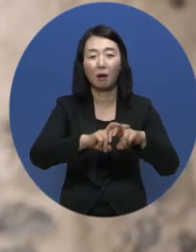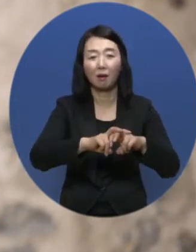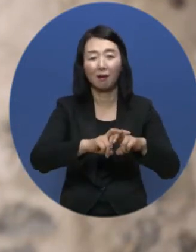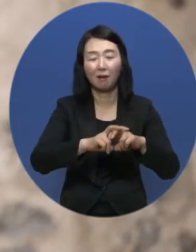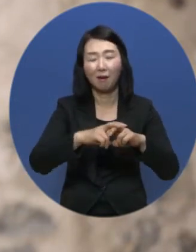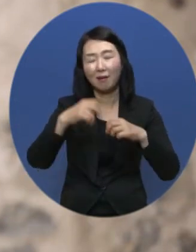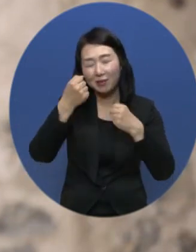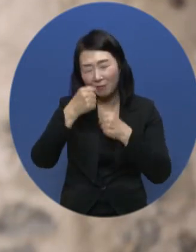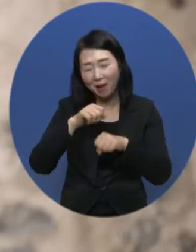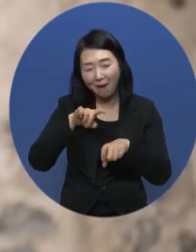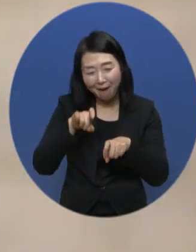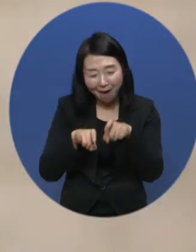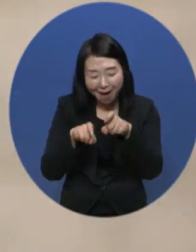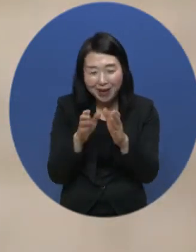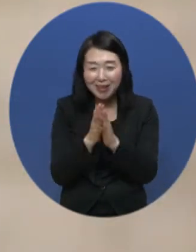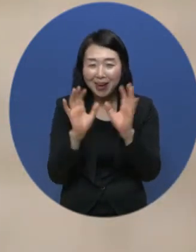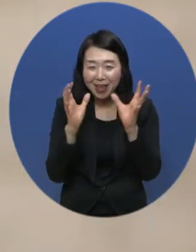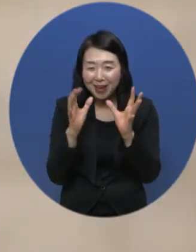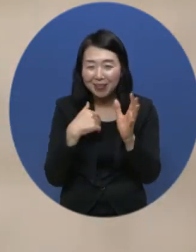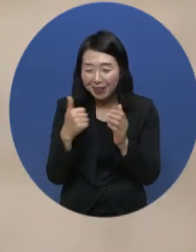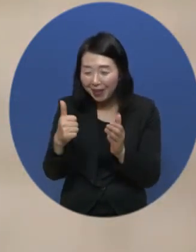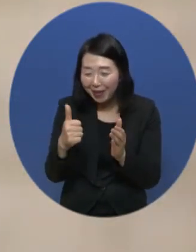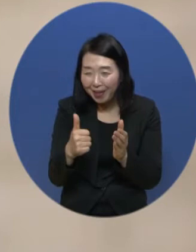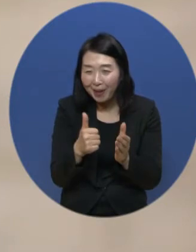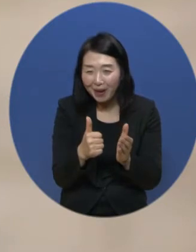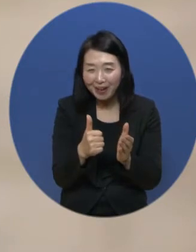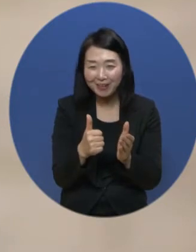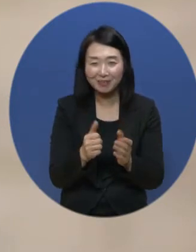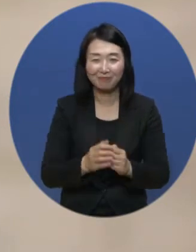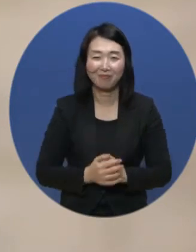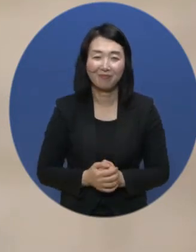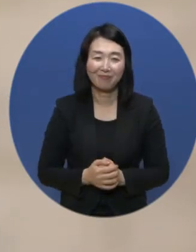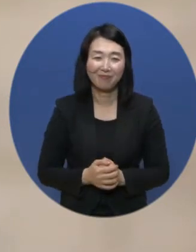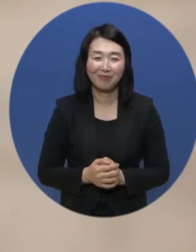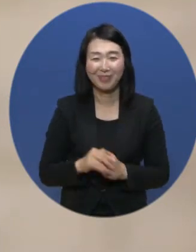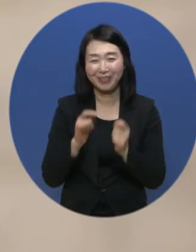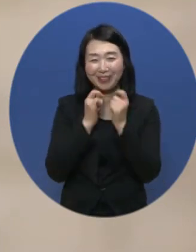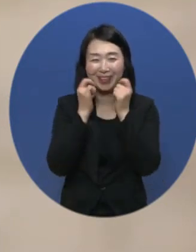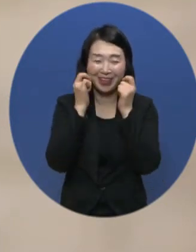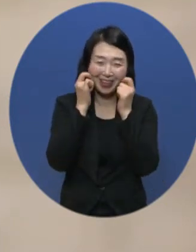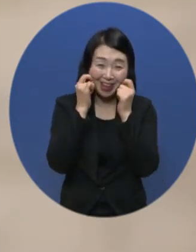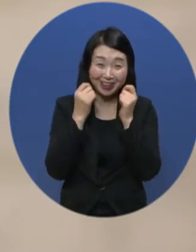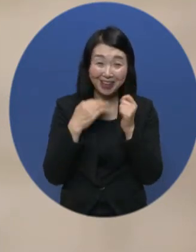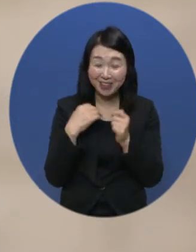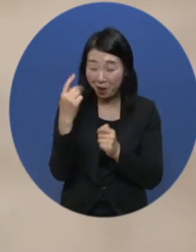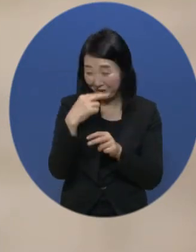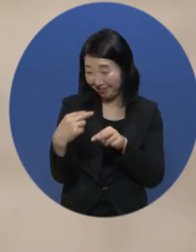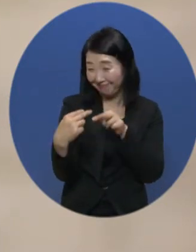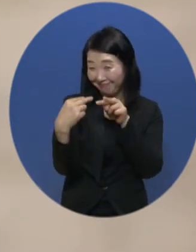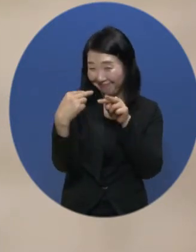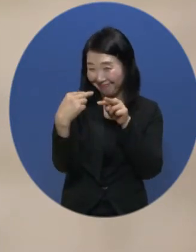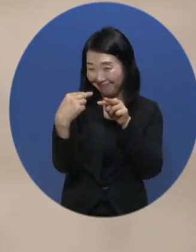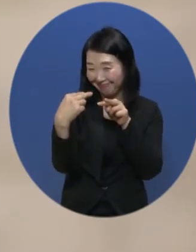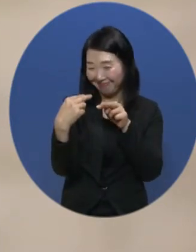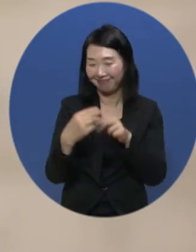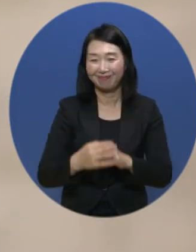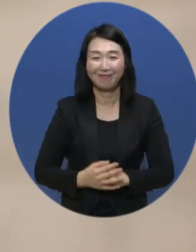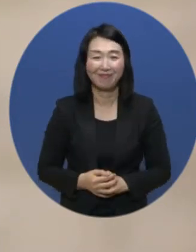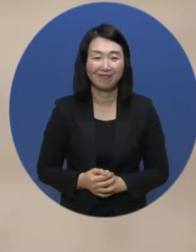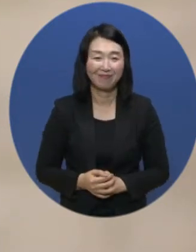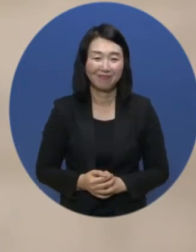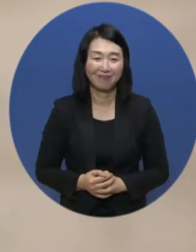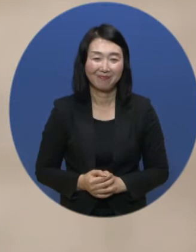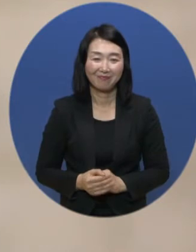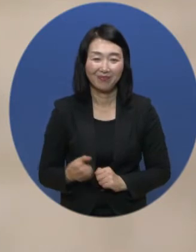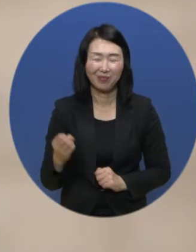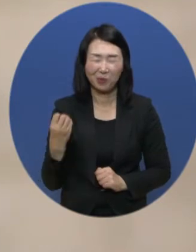뗀 아기가 제게 다가왔습니다. 그리고 해맑게 제 얼굴을 바라봤습니다.